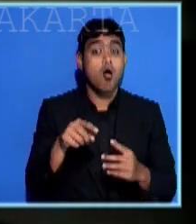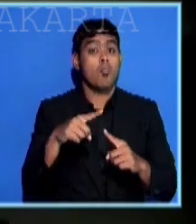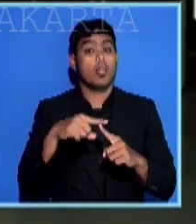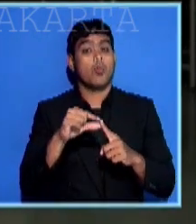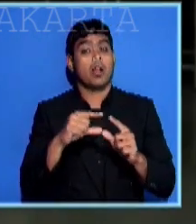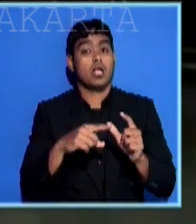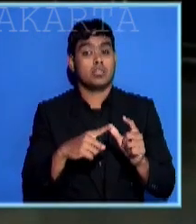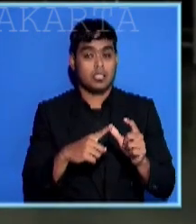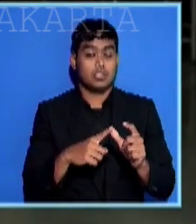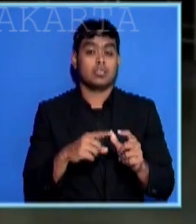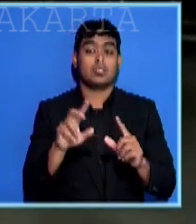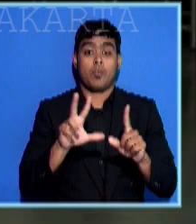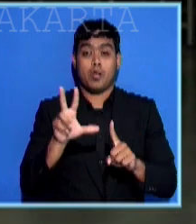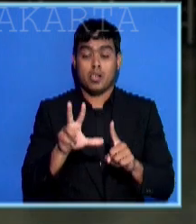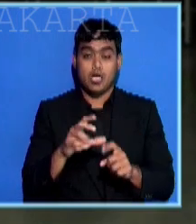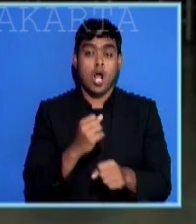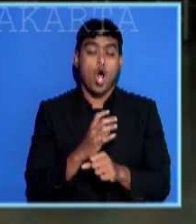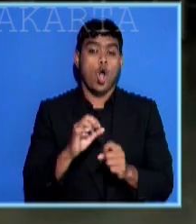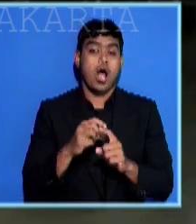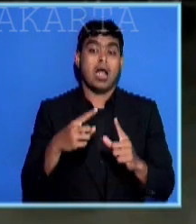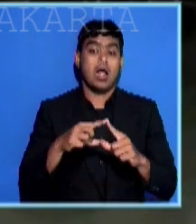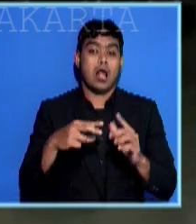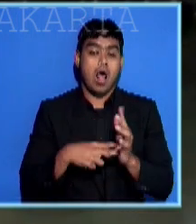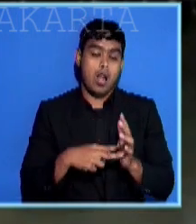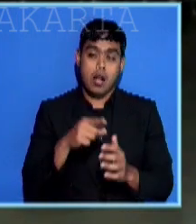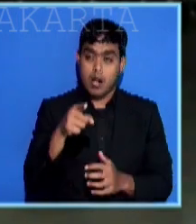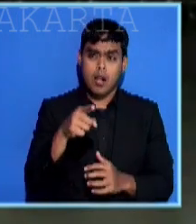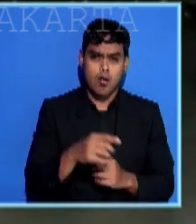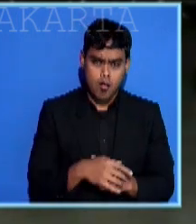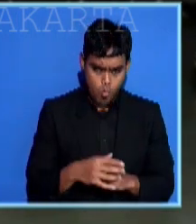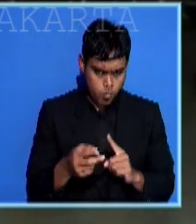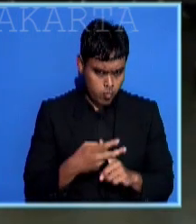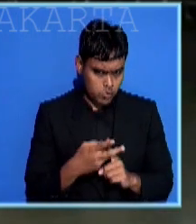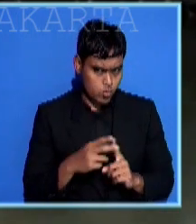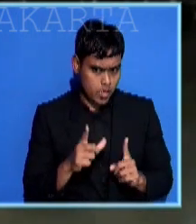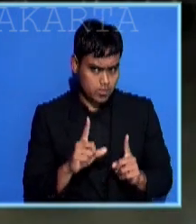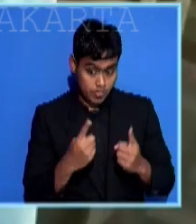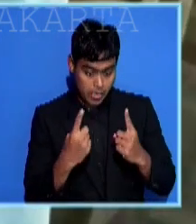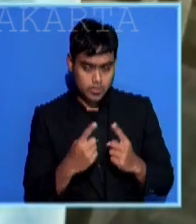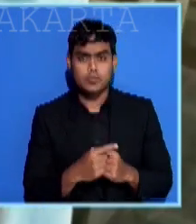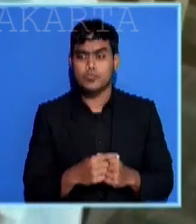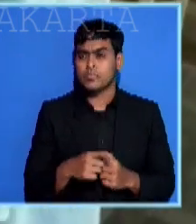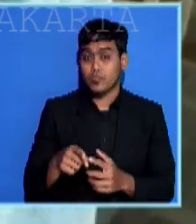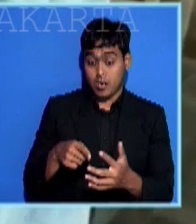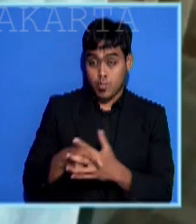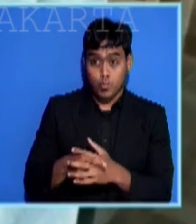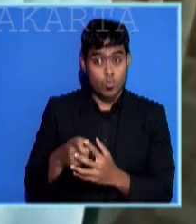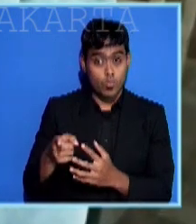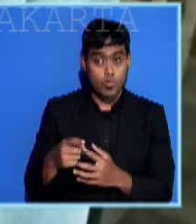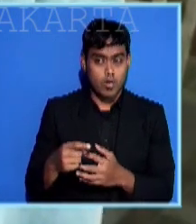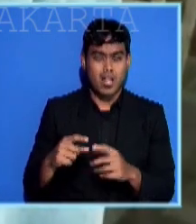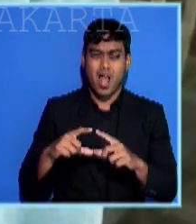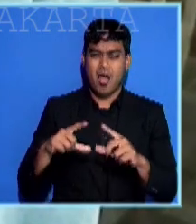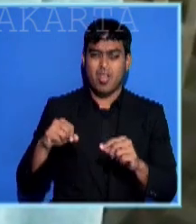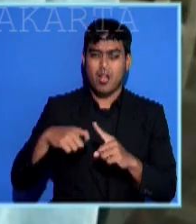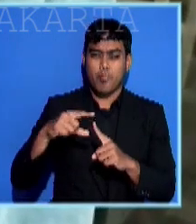Godean pada 14 sampai 15 Februari 2024 terdapat 11 pemilih dengan alamat KTP luar daerah Sleman dan tidak